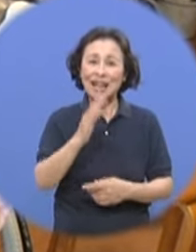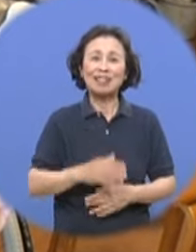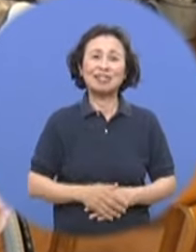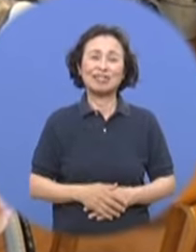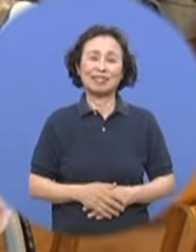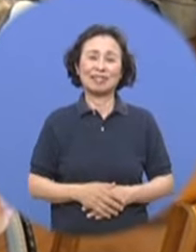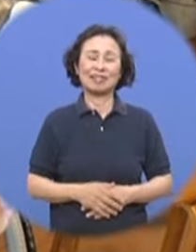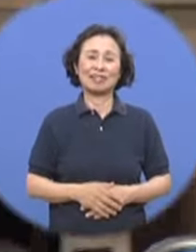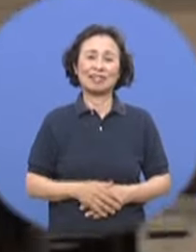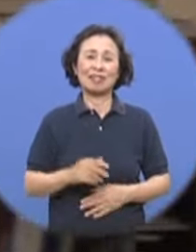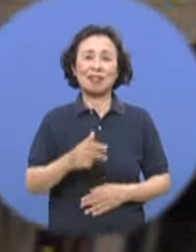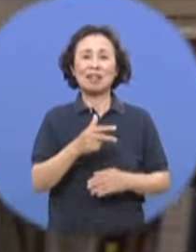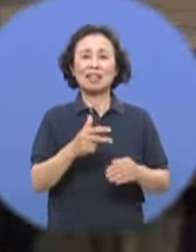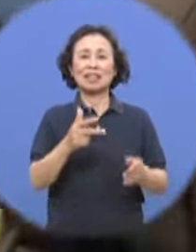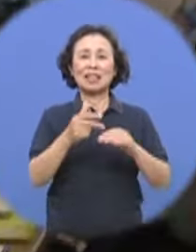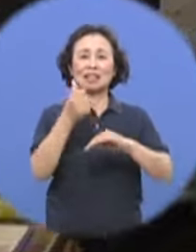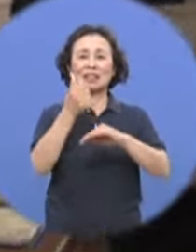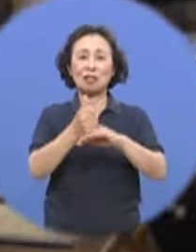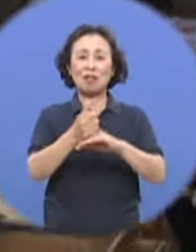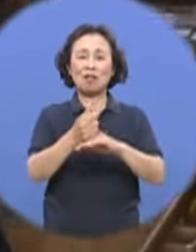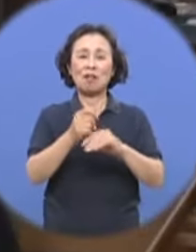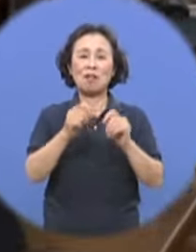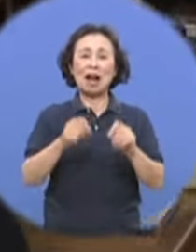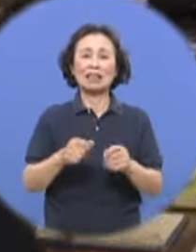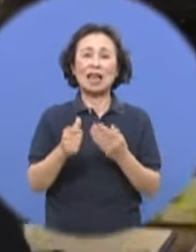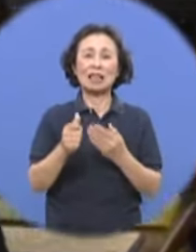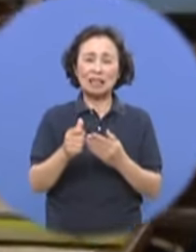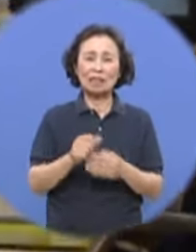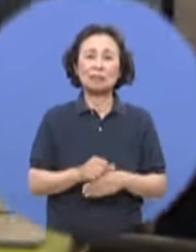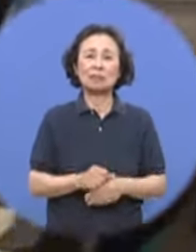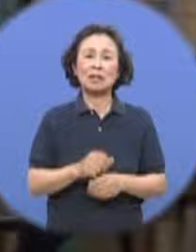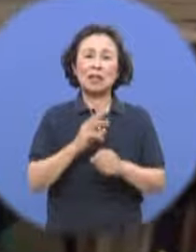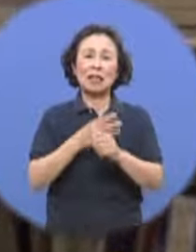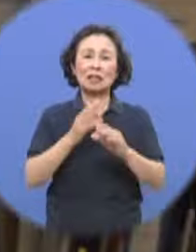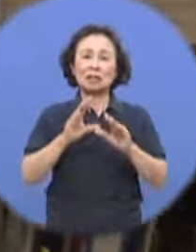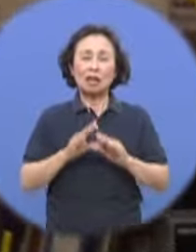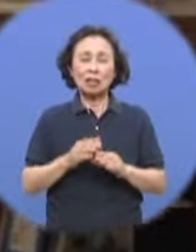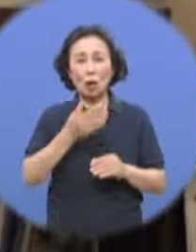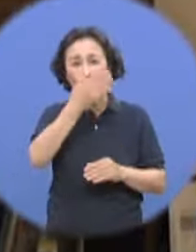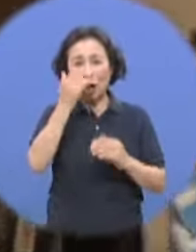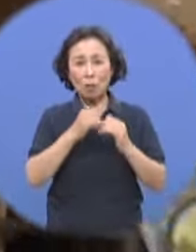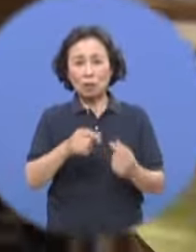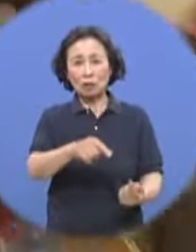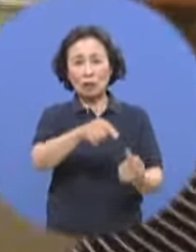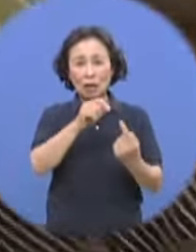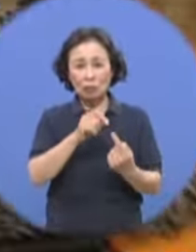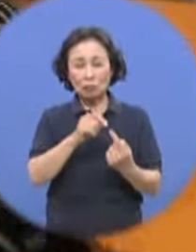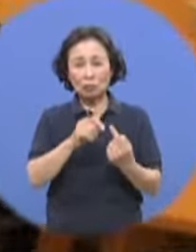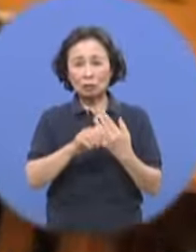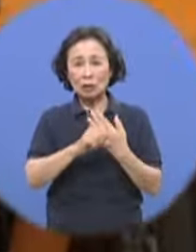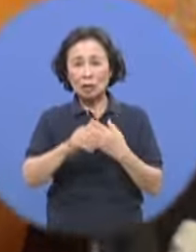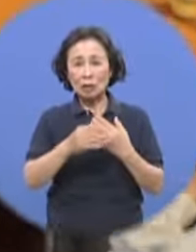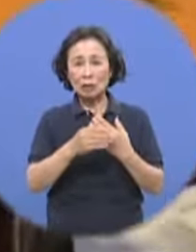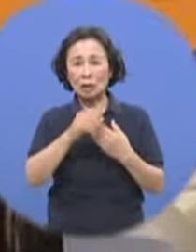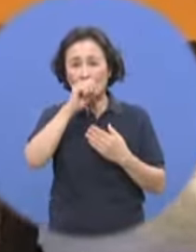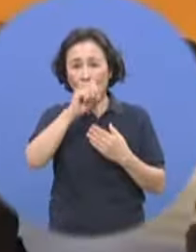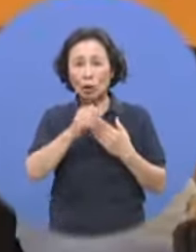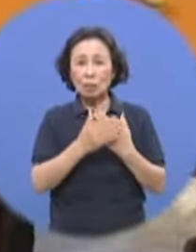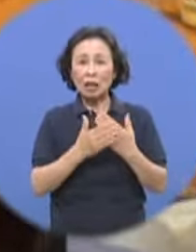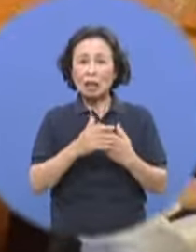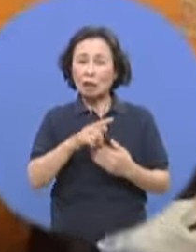黒潮園施設長の岡さんに研修を受講した若者を採用するメリットなどについて伺いました。